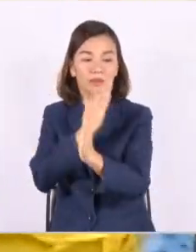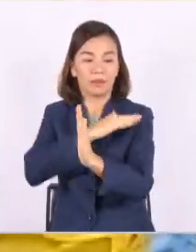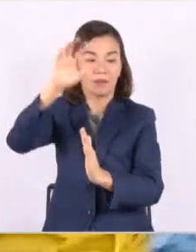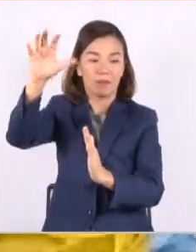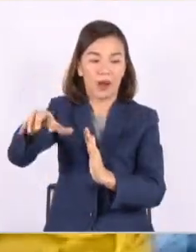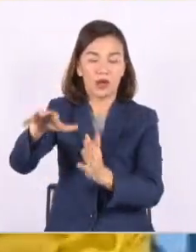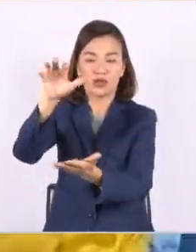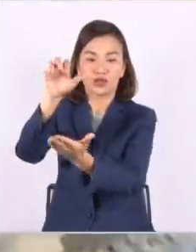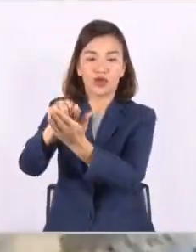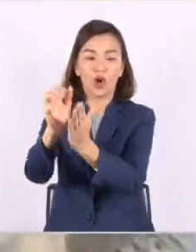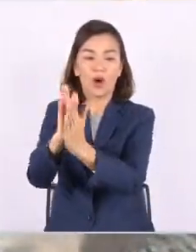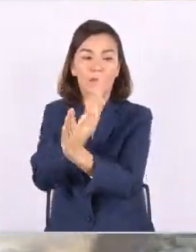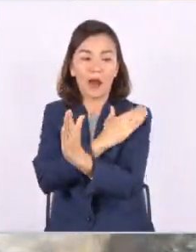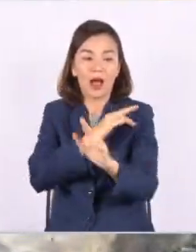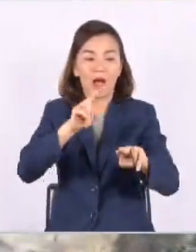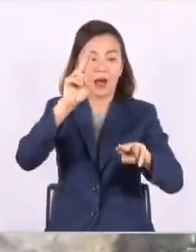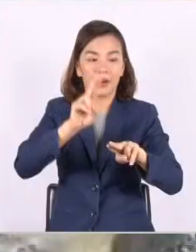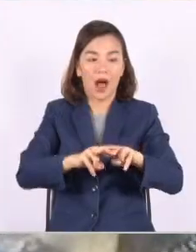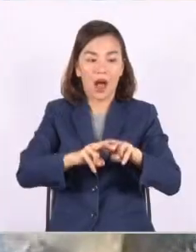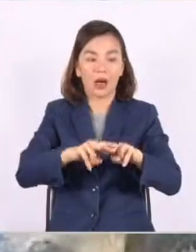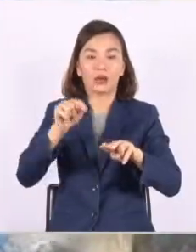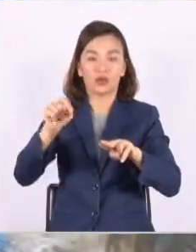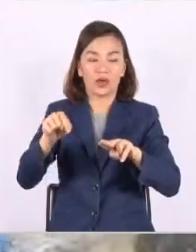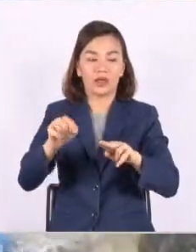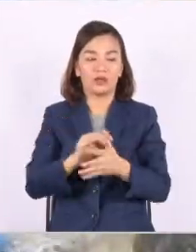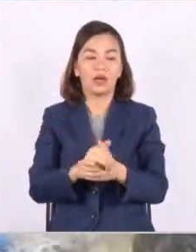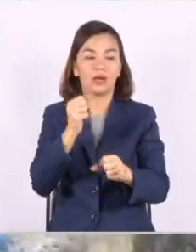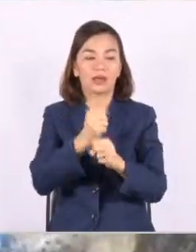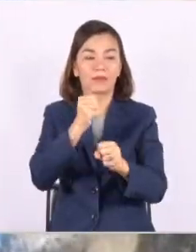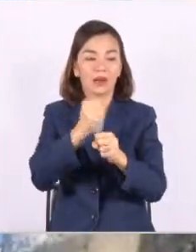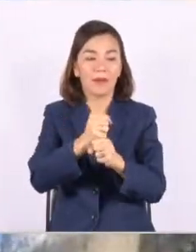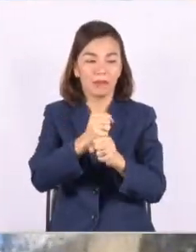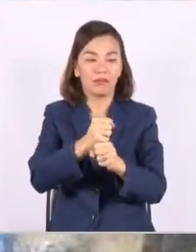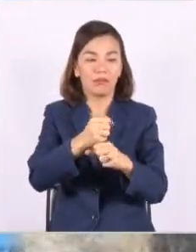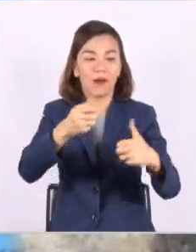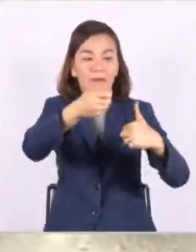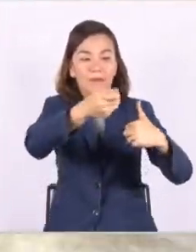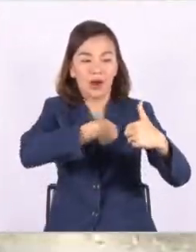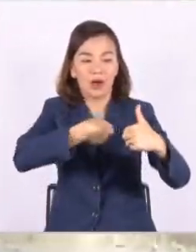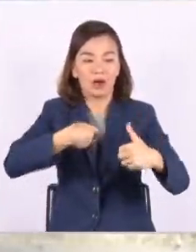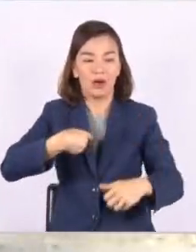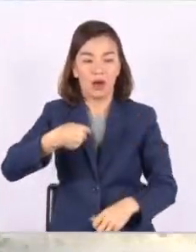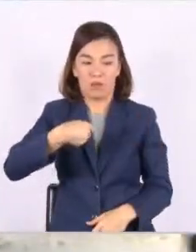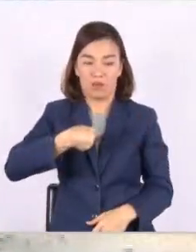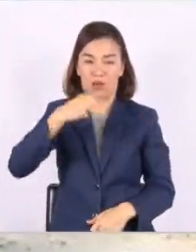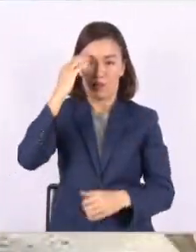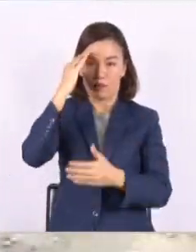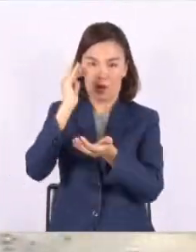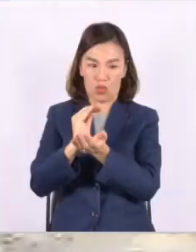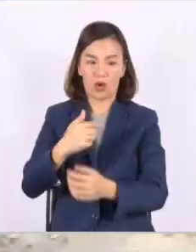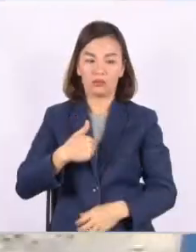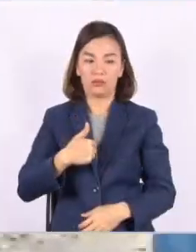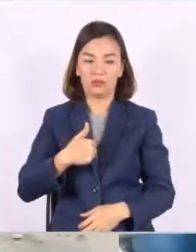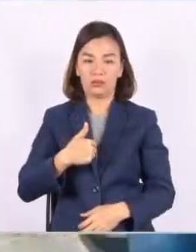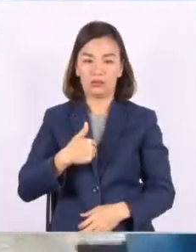จเรียบร้อยก็มานั่งตรงบริเวณบันไดแล้วก็ก่อเหตุว่าอย่างนั้นคนก่อเหตุนี่อ้างว่าผมเนี่ยเป็นตำรวจเนี่ยผ